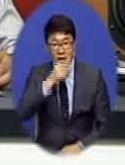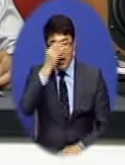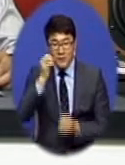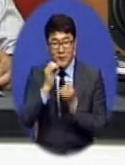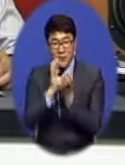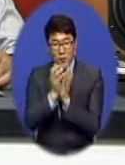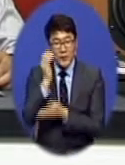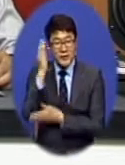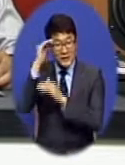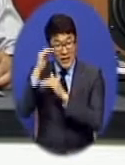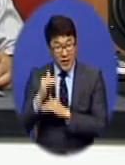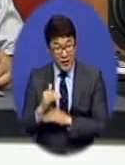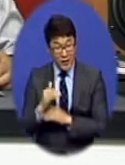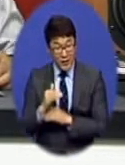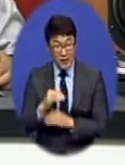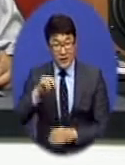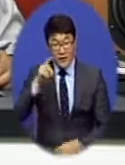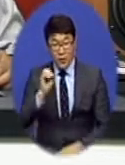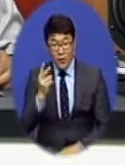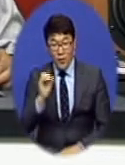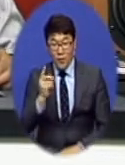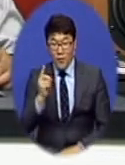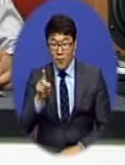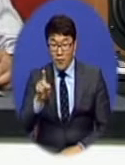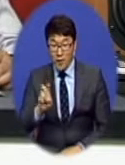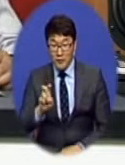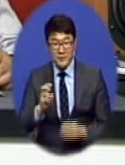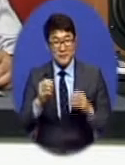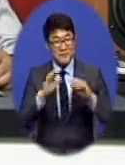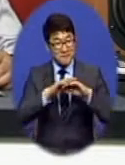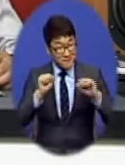주셨죠? 광주 네. 서구에 사시는 성용봉님, 안녕하세요.